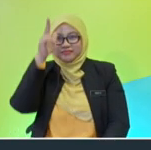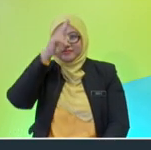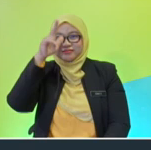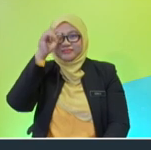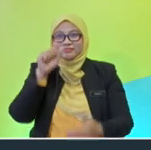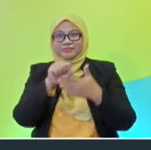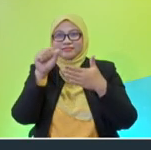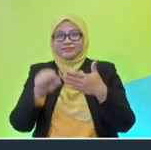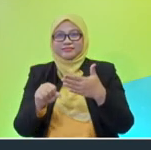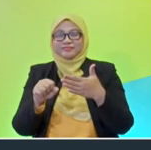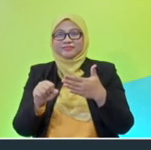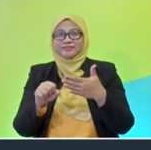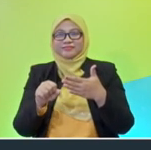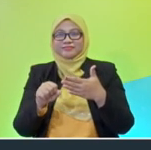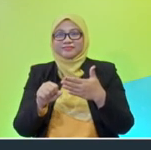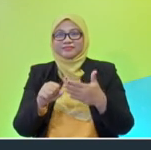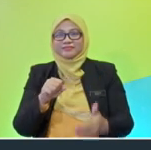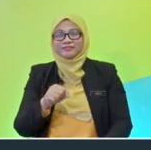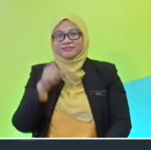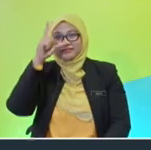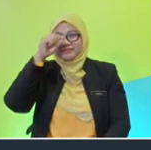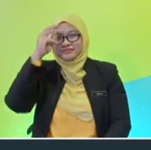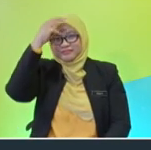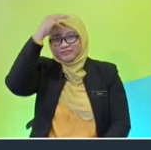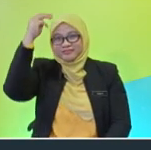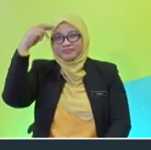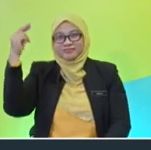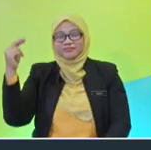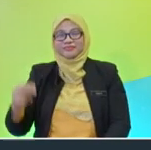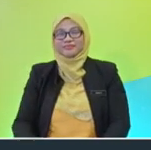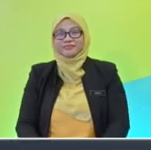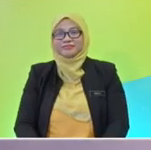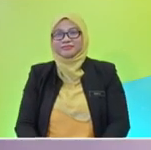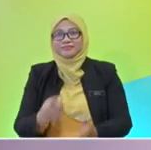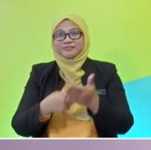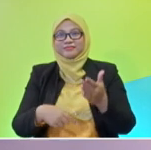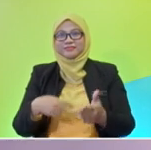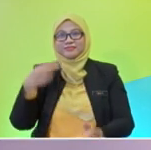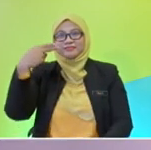terakhir ini saya minta Abang haniflah kerajaan apa